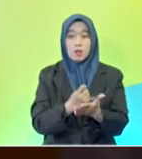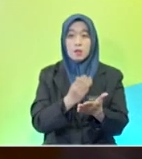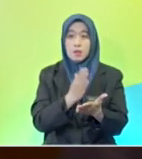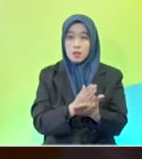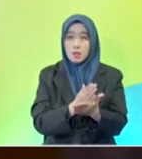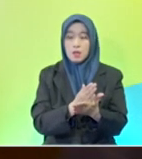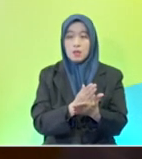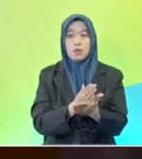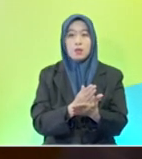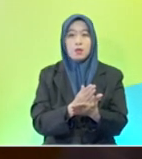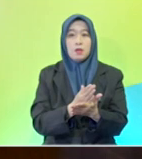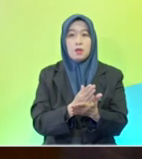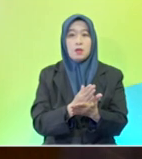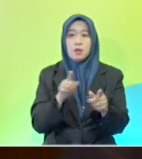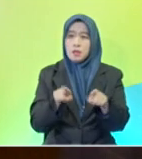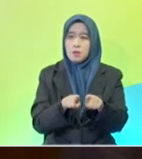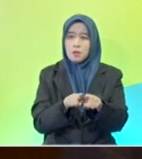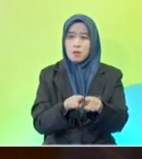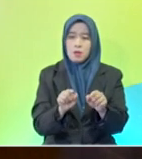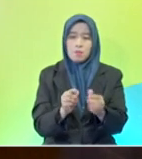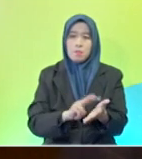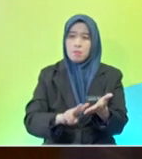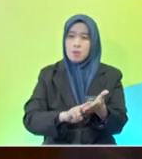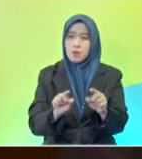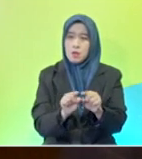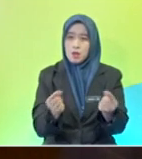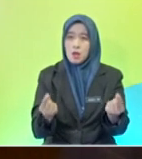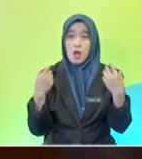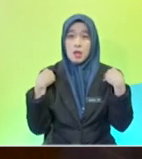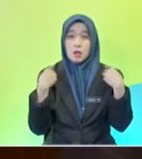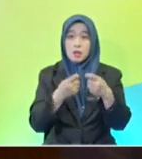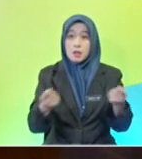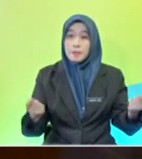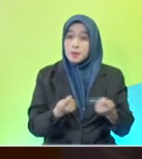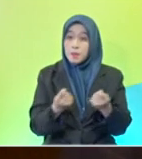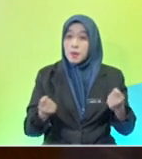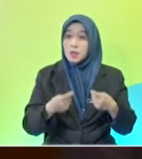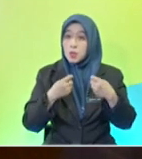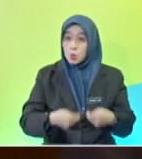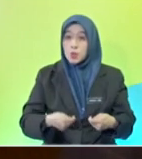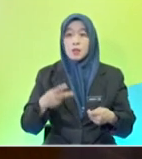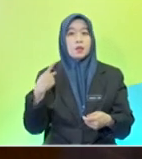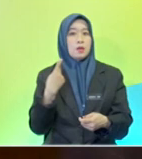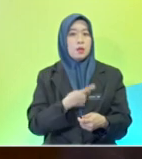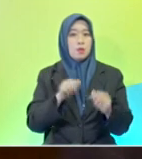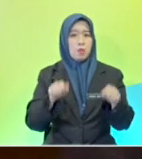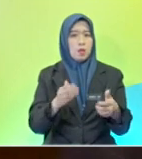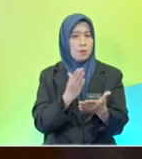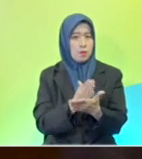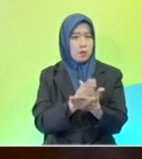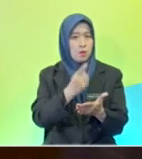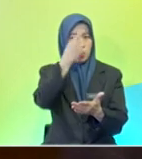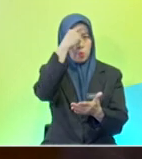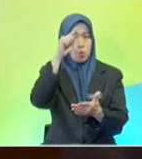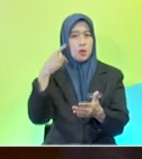juga ketika kita sedang membaca Al-Quran. Ada di tempat-tempat tertentu yang kita boleh berhenti untuk kita